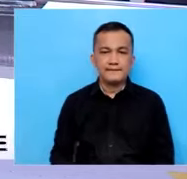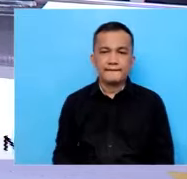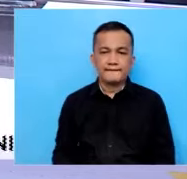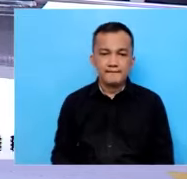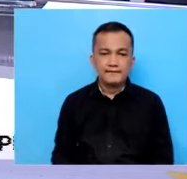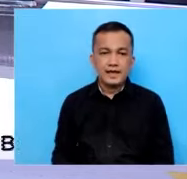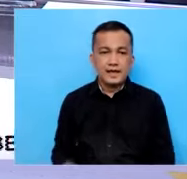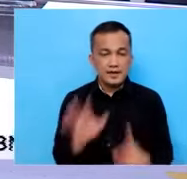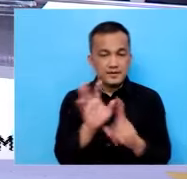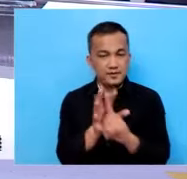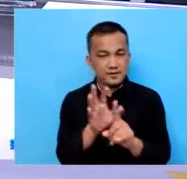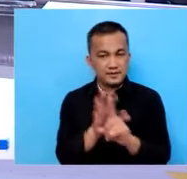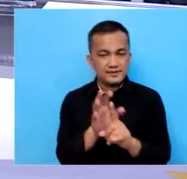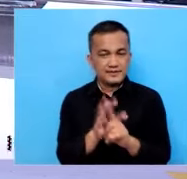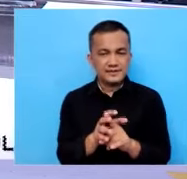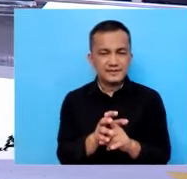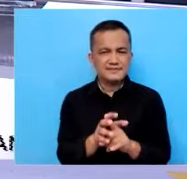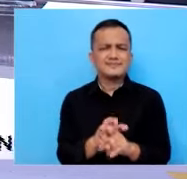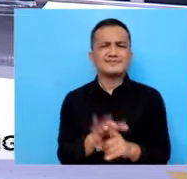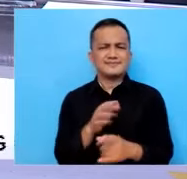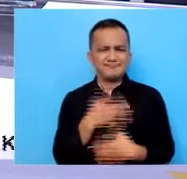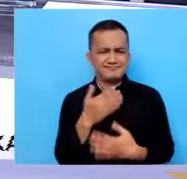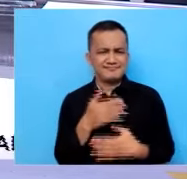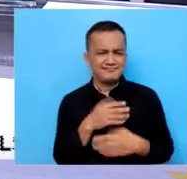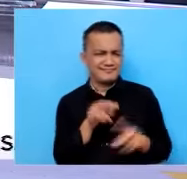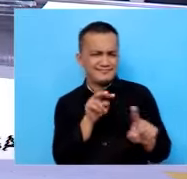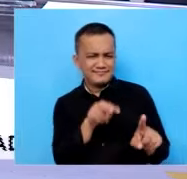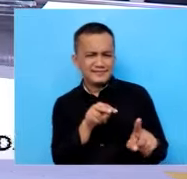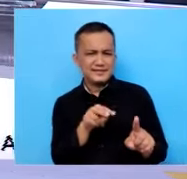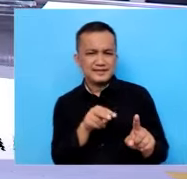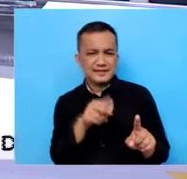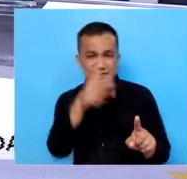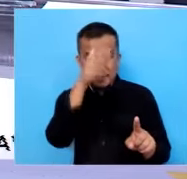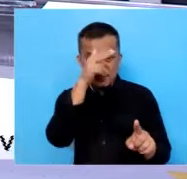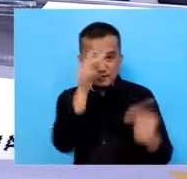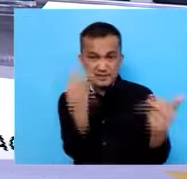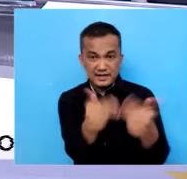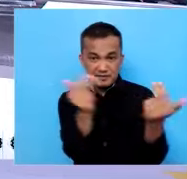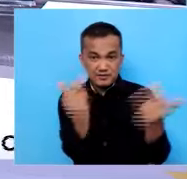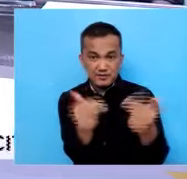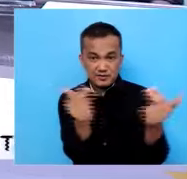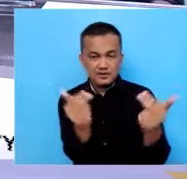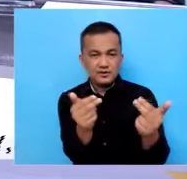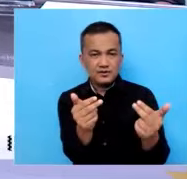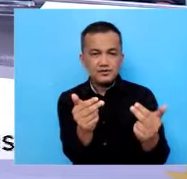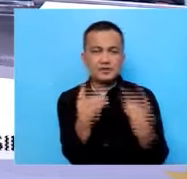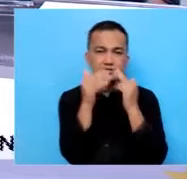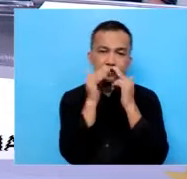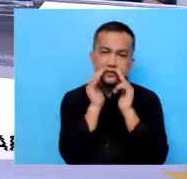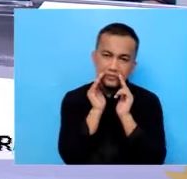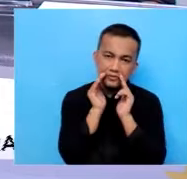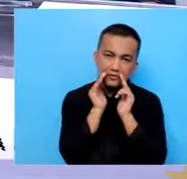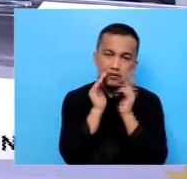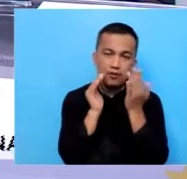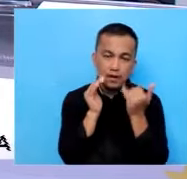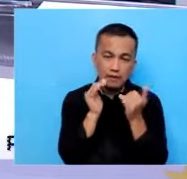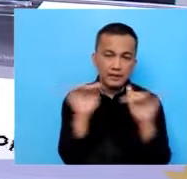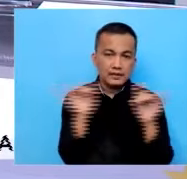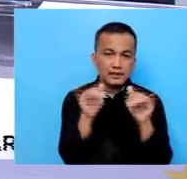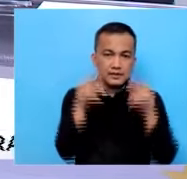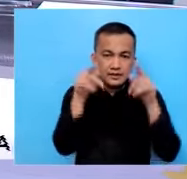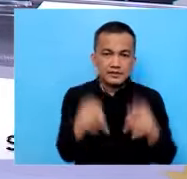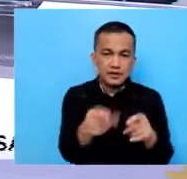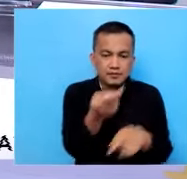Viral at kinagigiliwan ngayon ang isang manok na panabong. Nalungkot nga lang kasi parang taong